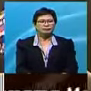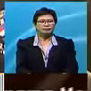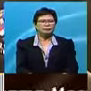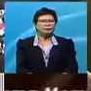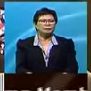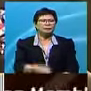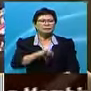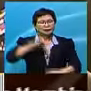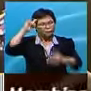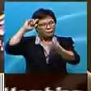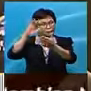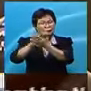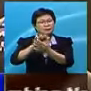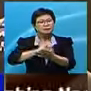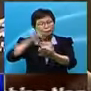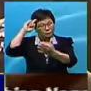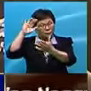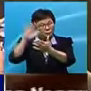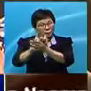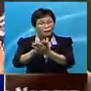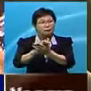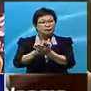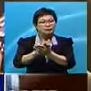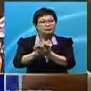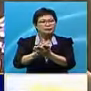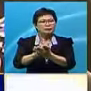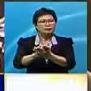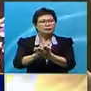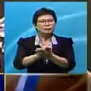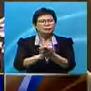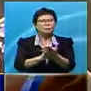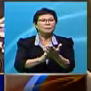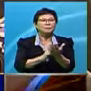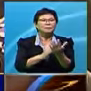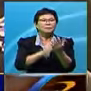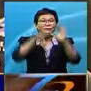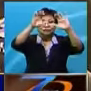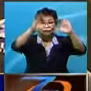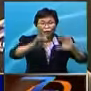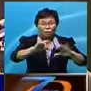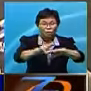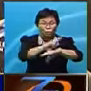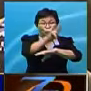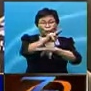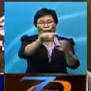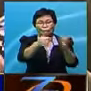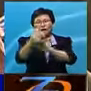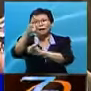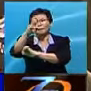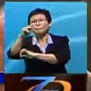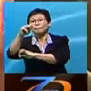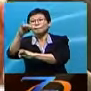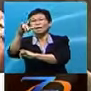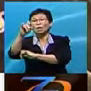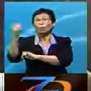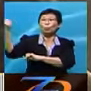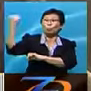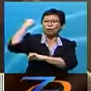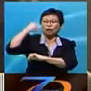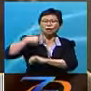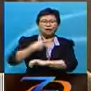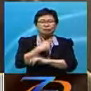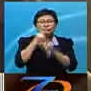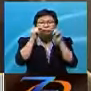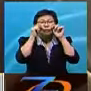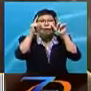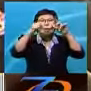Jadi saya percaya dan yakin bahawa melalui pendekatan yang diguna oleh Milo ini, kita dapat meningkatkan public